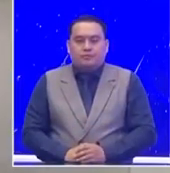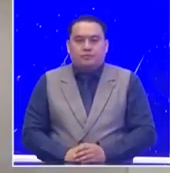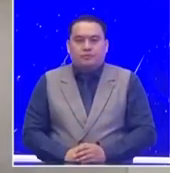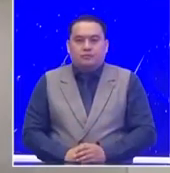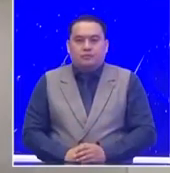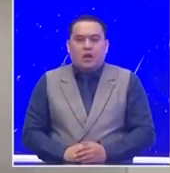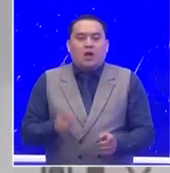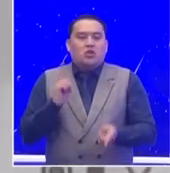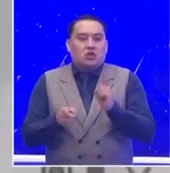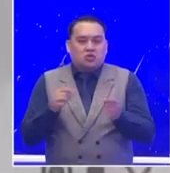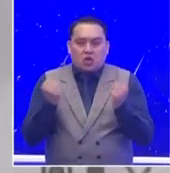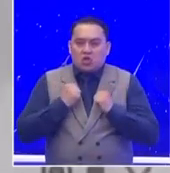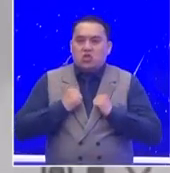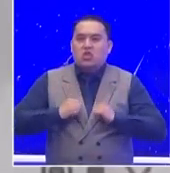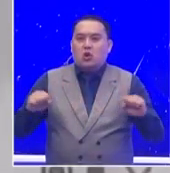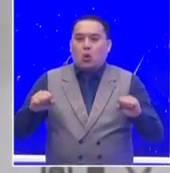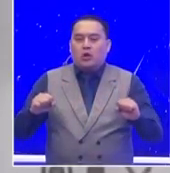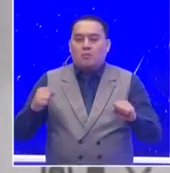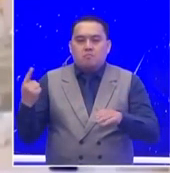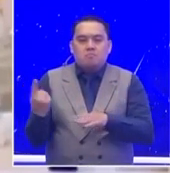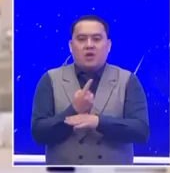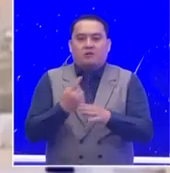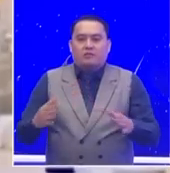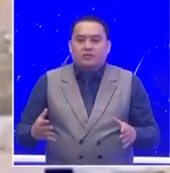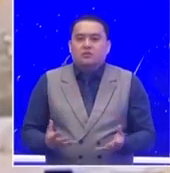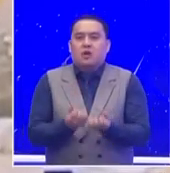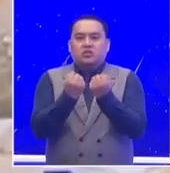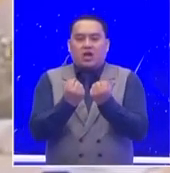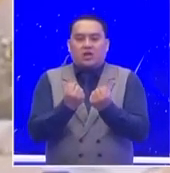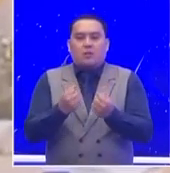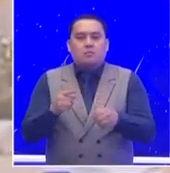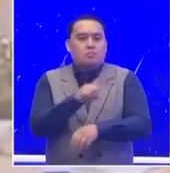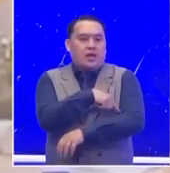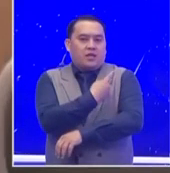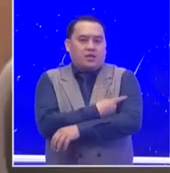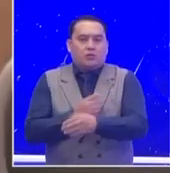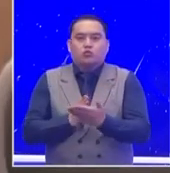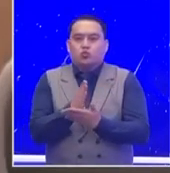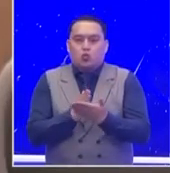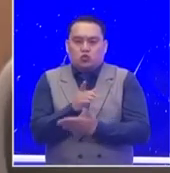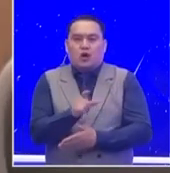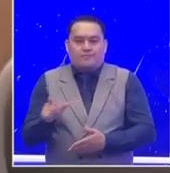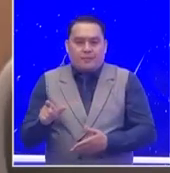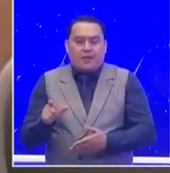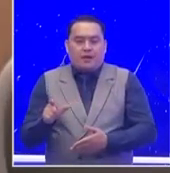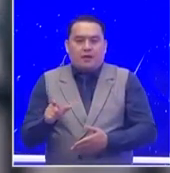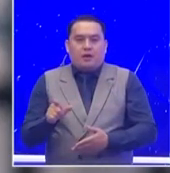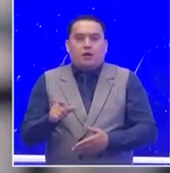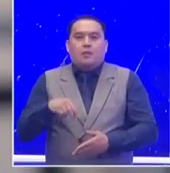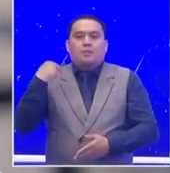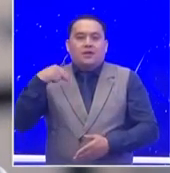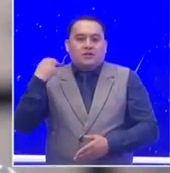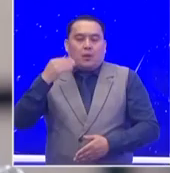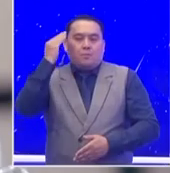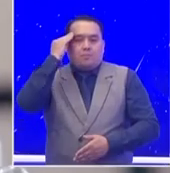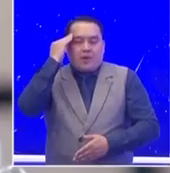Настоящие герои, которые спасают жизни. Первые слова обращения президента медицинским работникам. Касым-Жомарт Токаев сказал о принятых